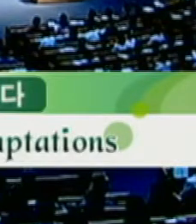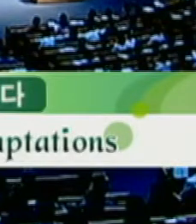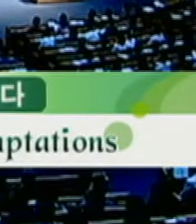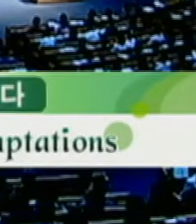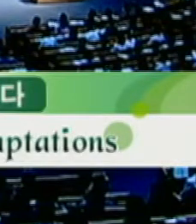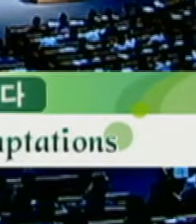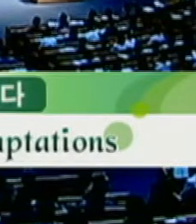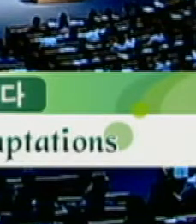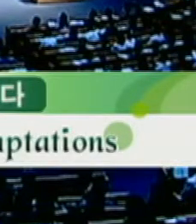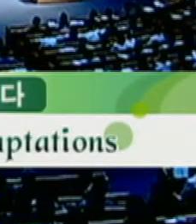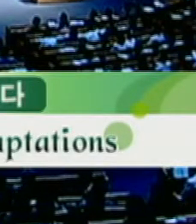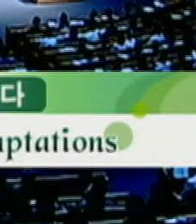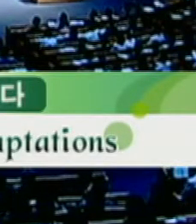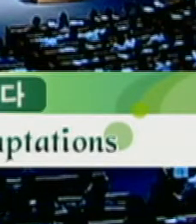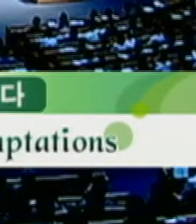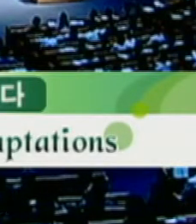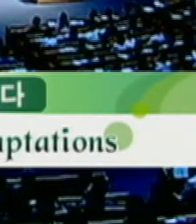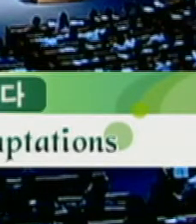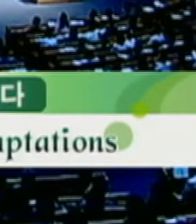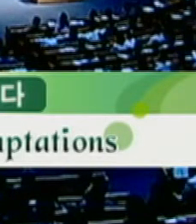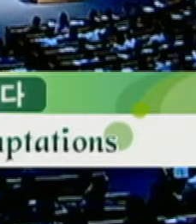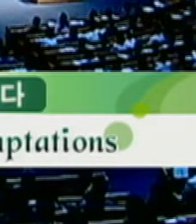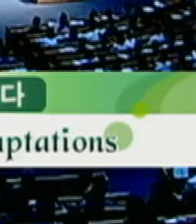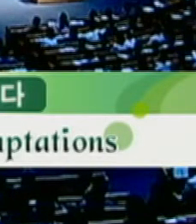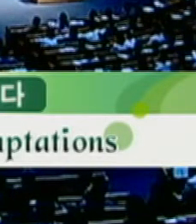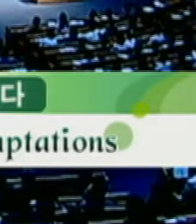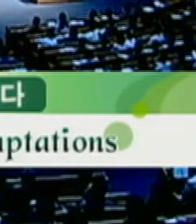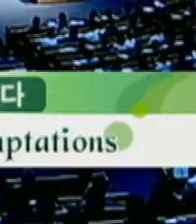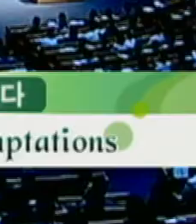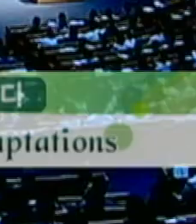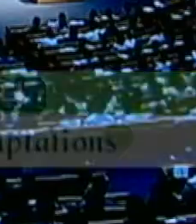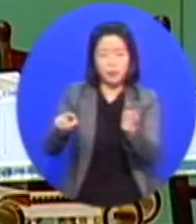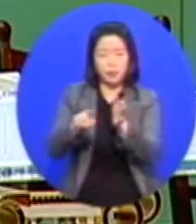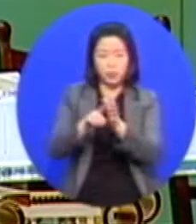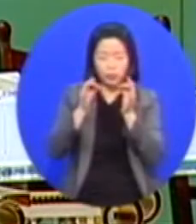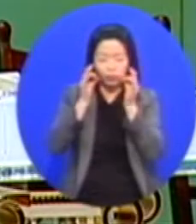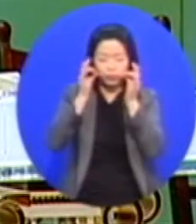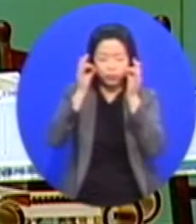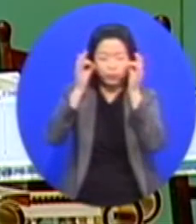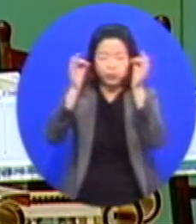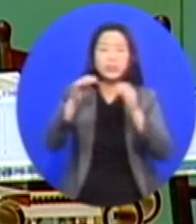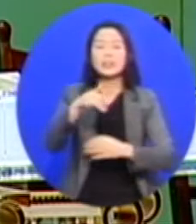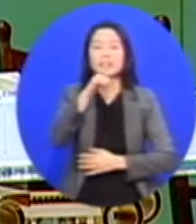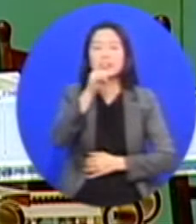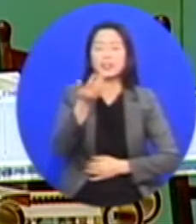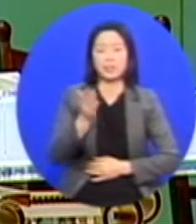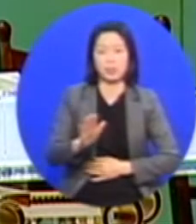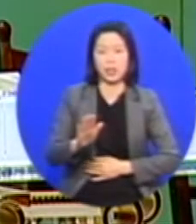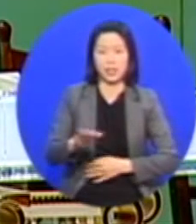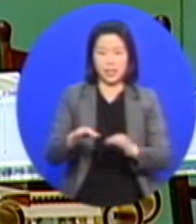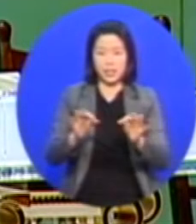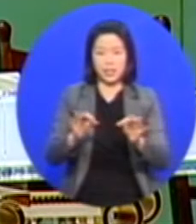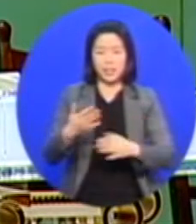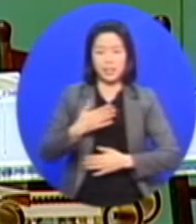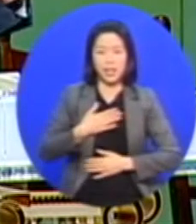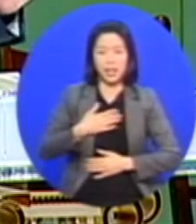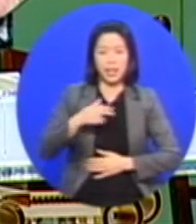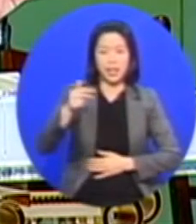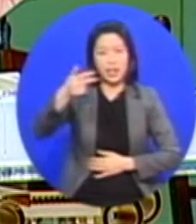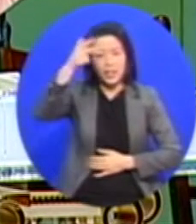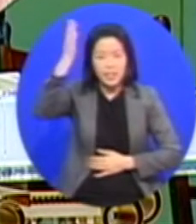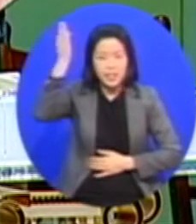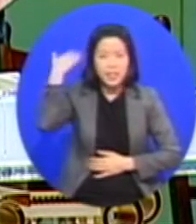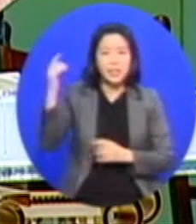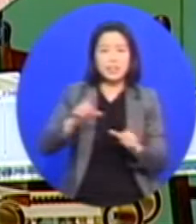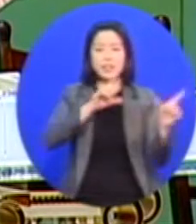우리가 살아가는 동안에 정말 예수 잘 믿어 보려고 무던히 애를 써 봤습니다 이제는 내가 예 생활 청산